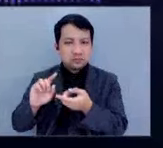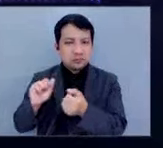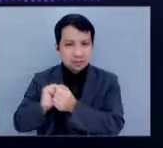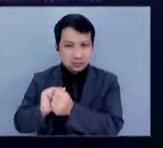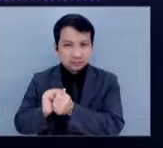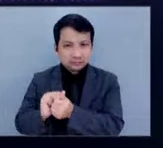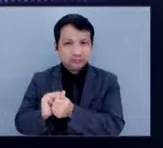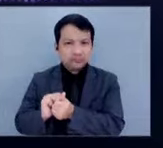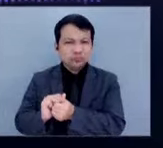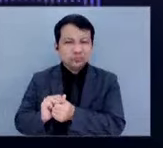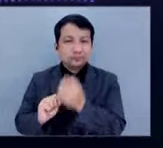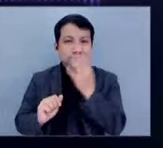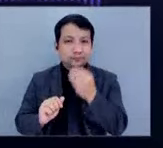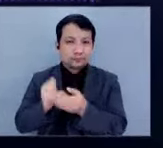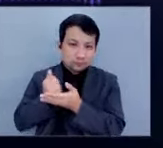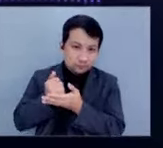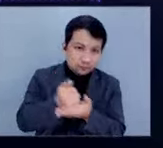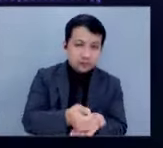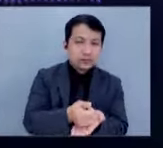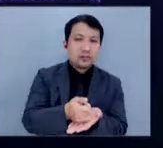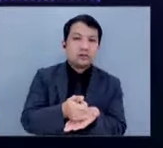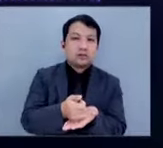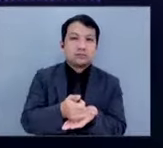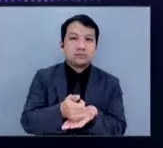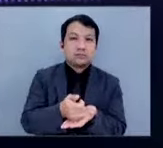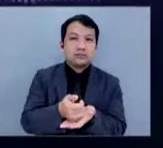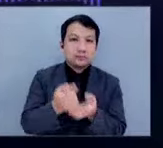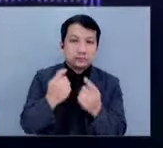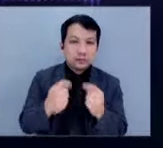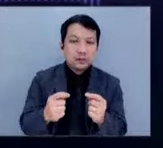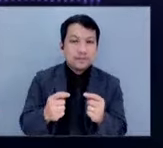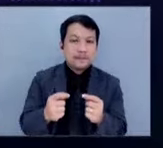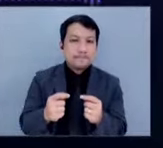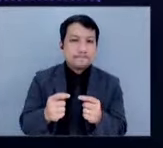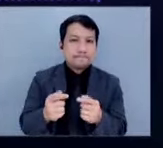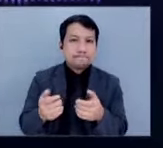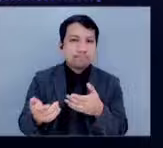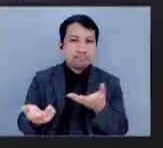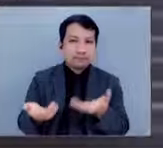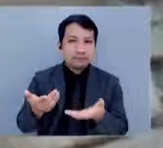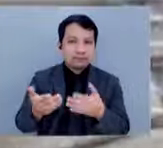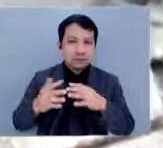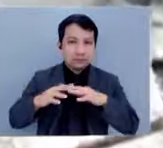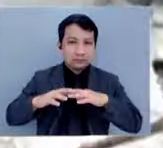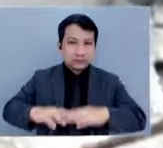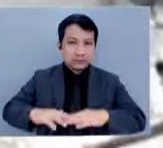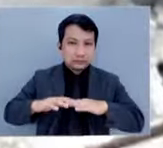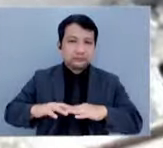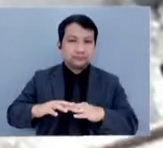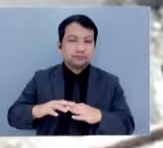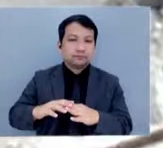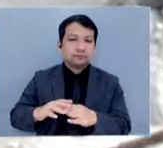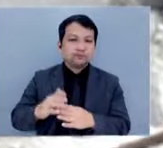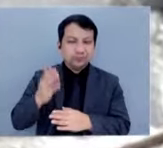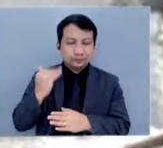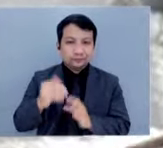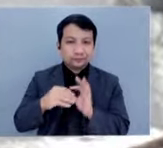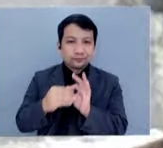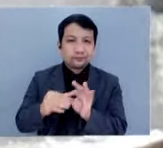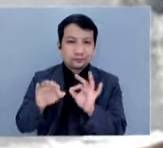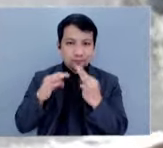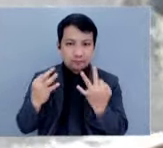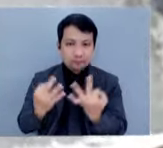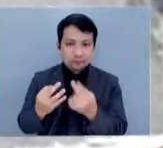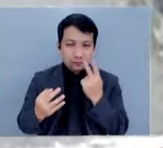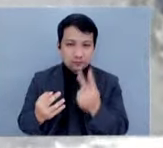na they are trying to, siguro to help the victim, baka ma-revive. Ayon sa pamilya ng biktima,